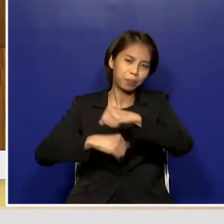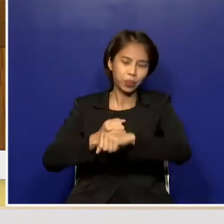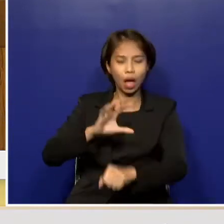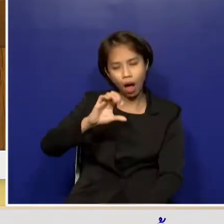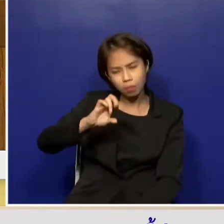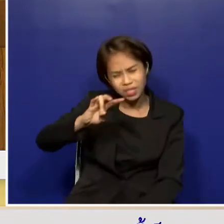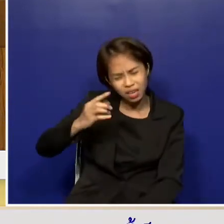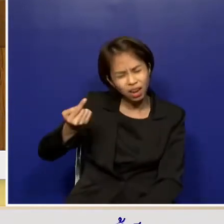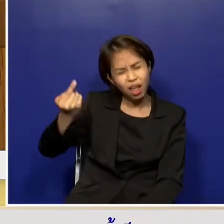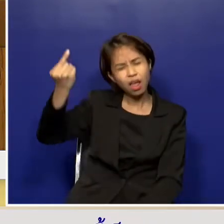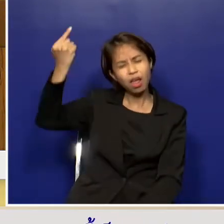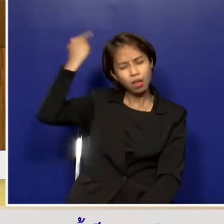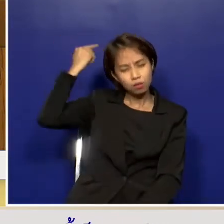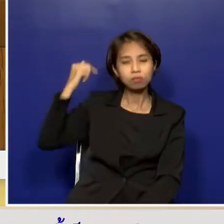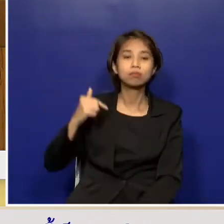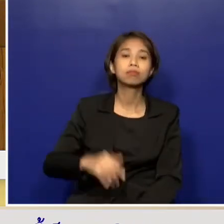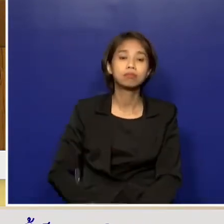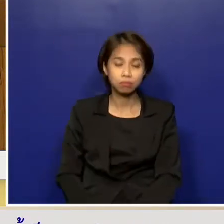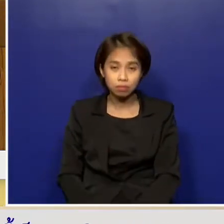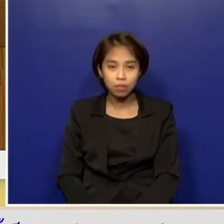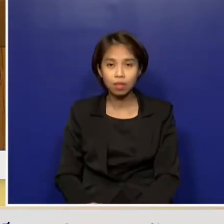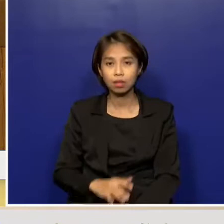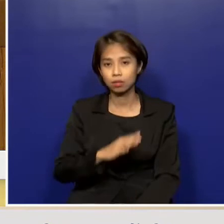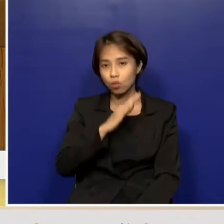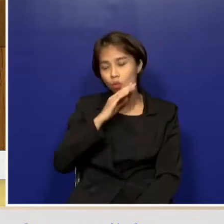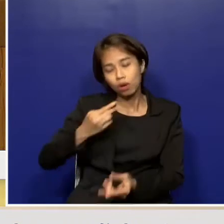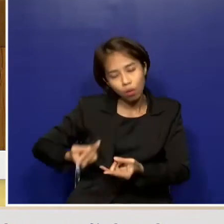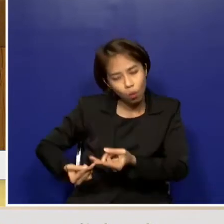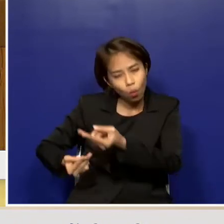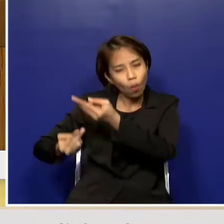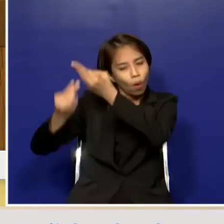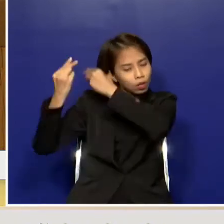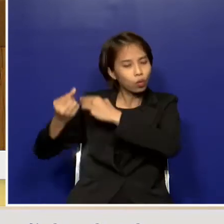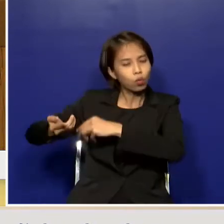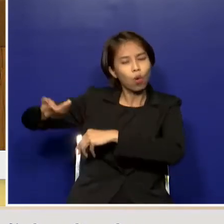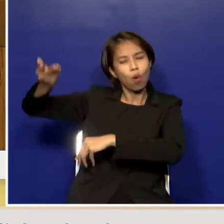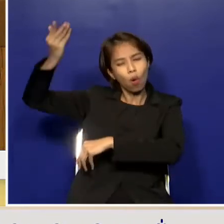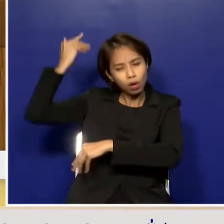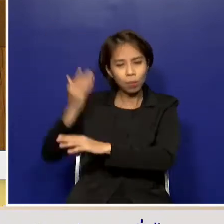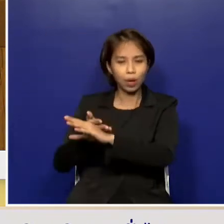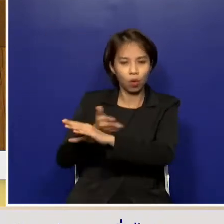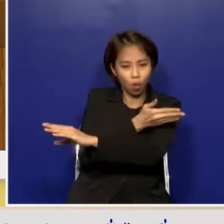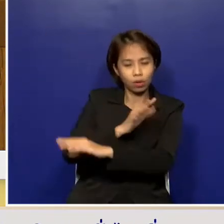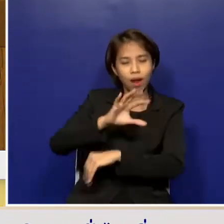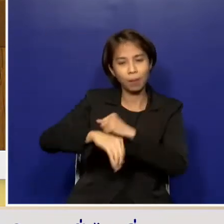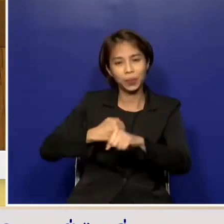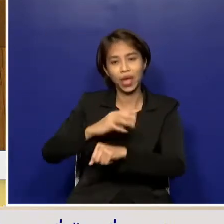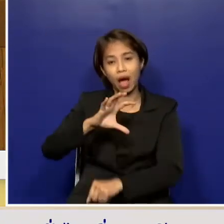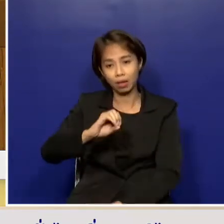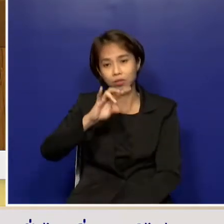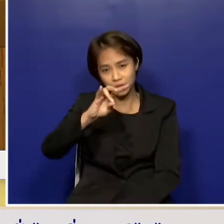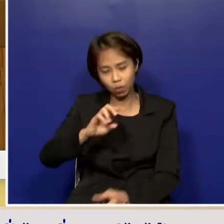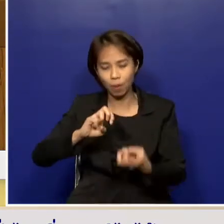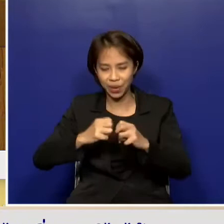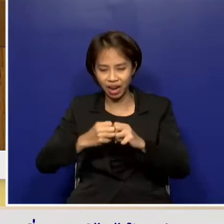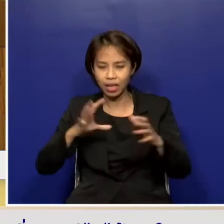todEhเพรนั้นถ่านâ Ottana ๆ้ย้อนไม่พอ 57 ด้วยมันเกิดอะไรเคอเกเรessedกางงานนะครับ